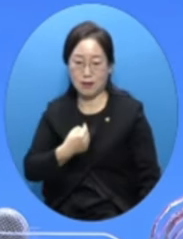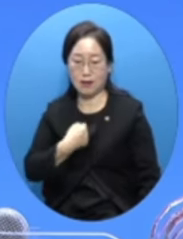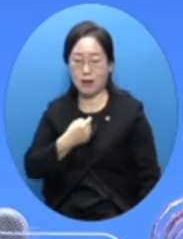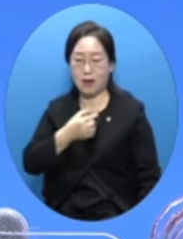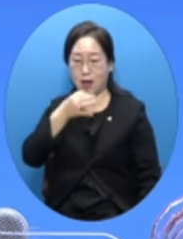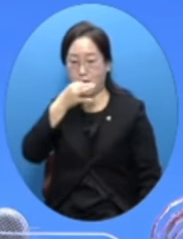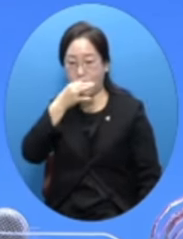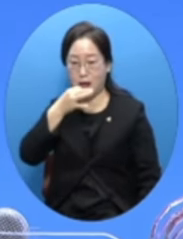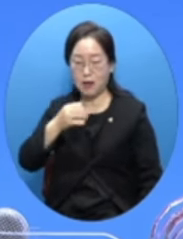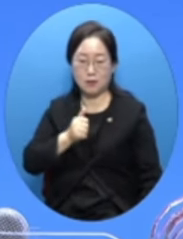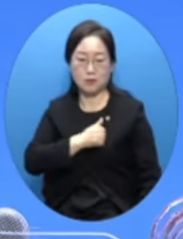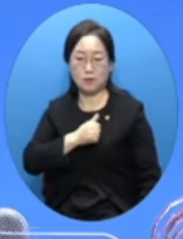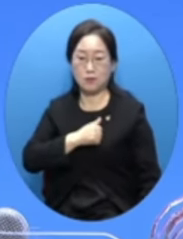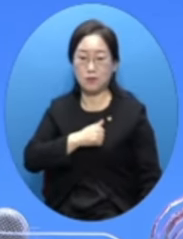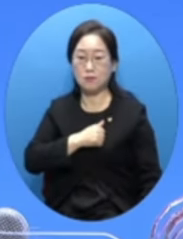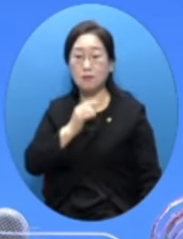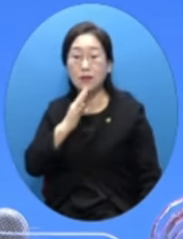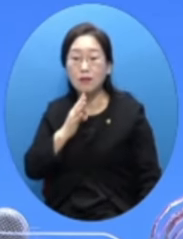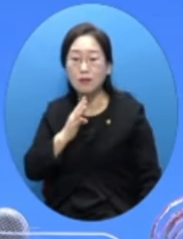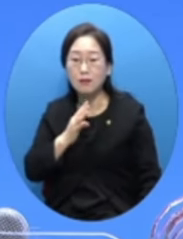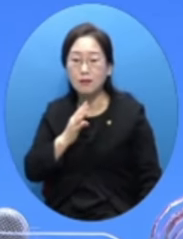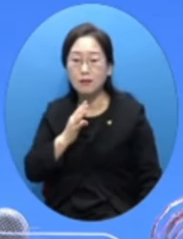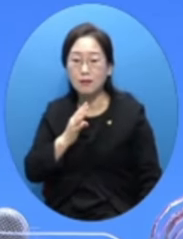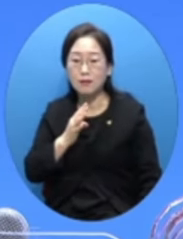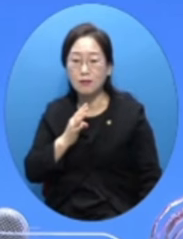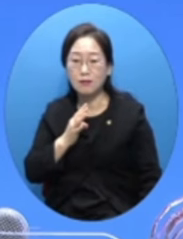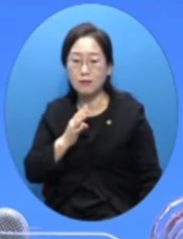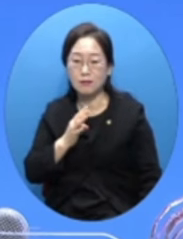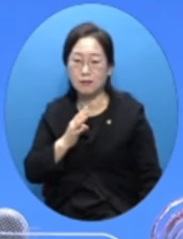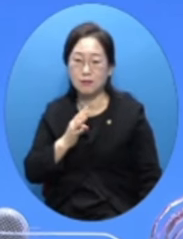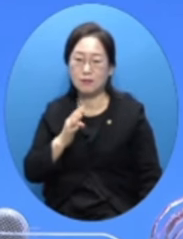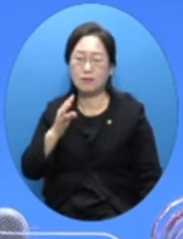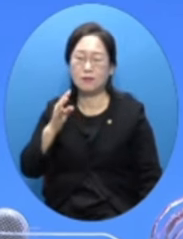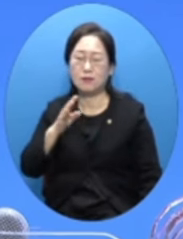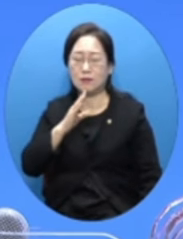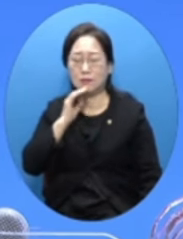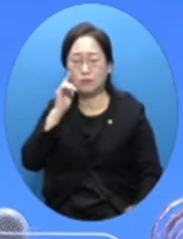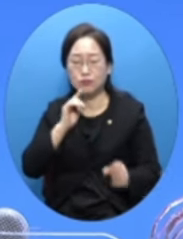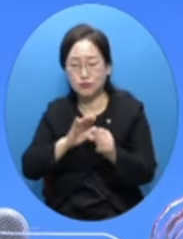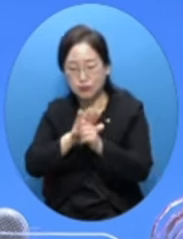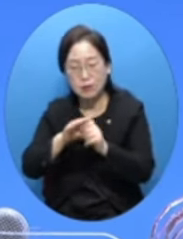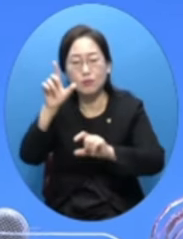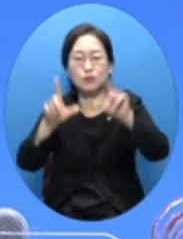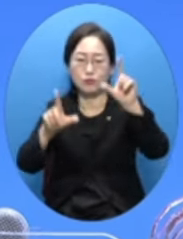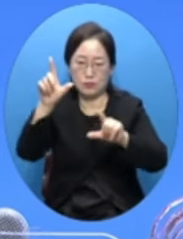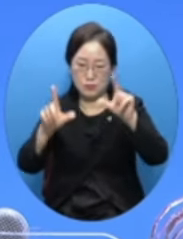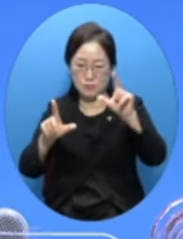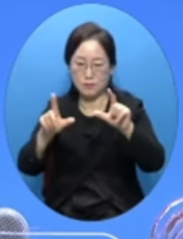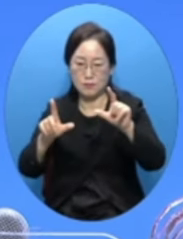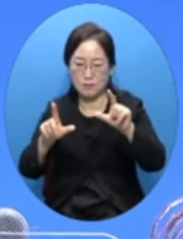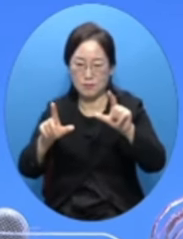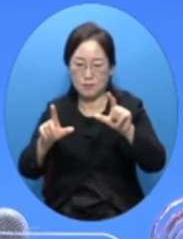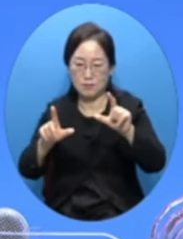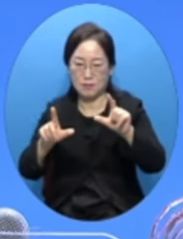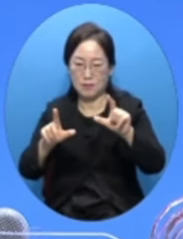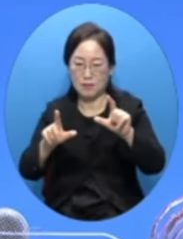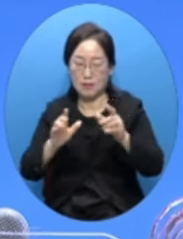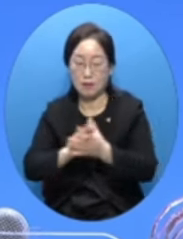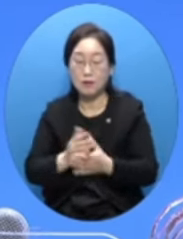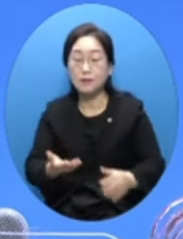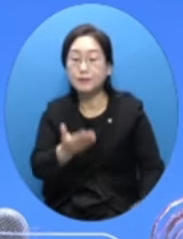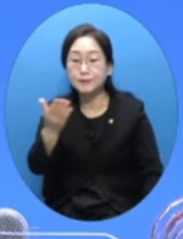나의 자존심 하나 내세우면 살아가는 그러한 비참한 인생으로 전락해버리고 말게 되는 것입니다.